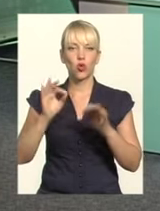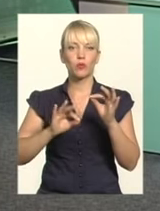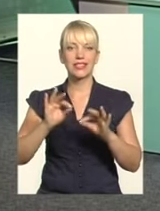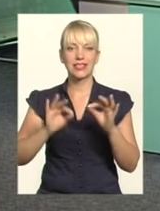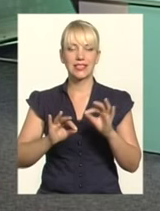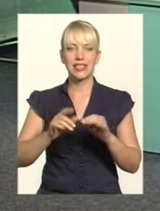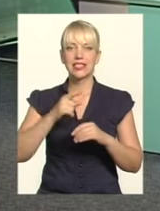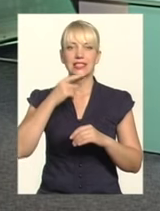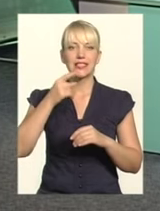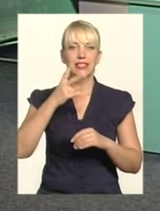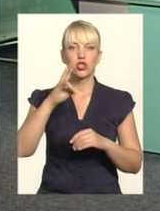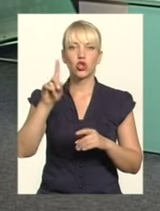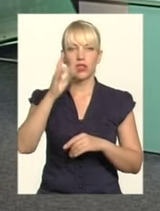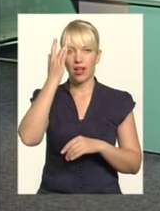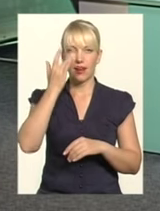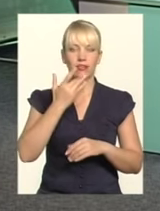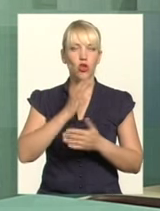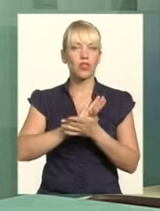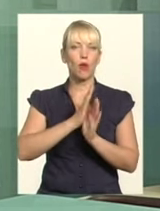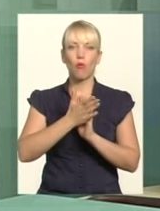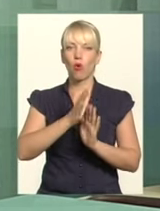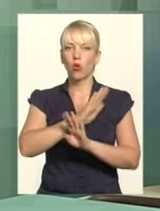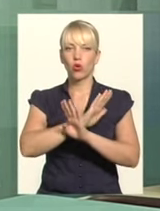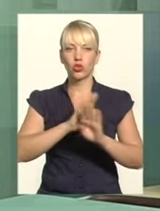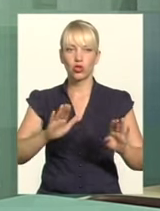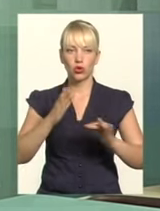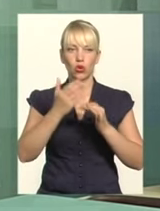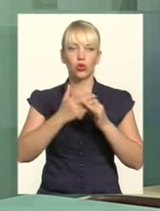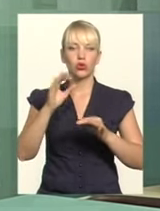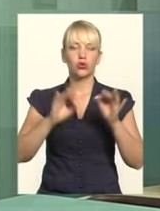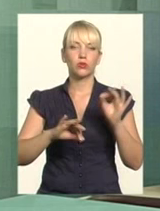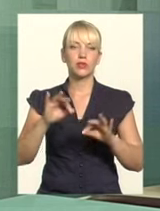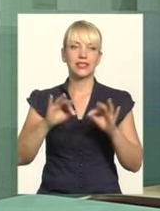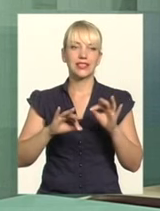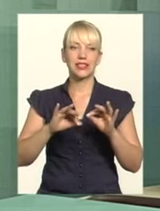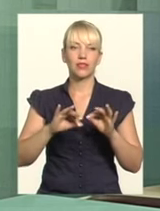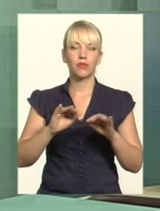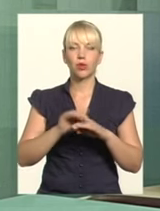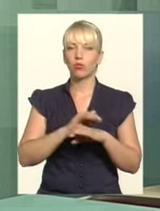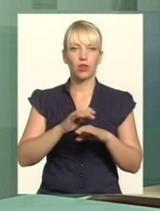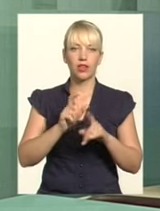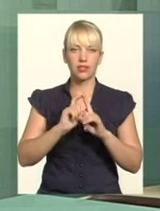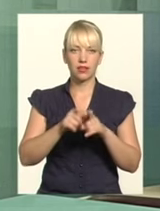Сказали, що на літо не положено субсидії. Будь ласка.